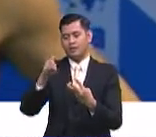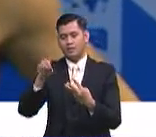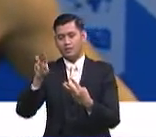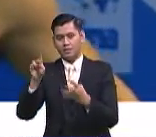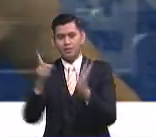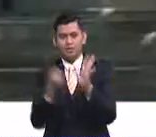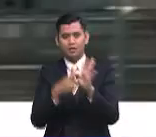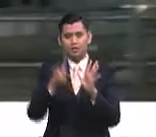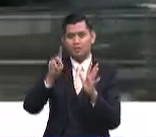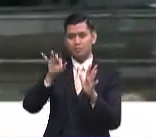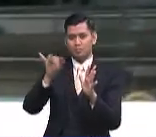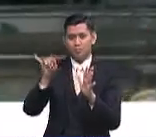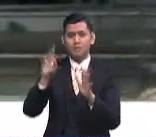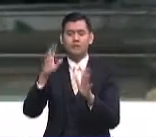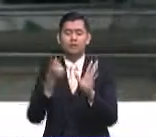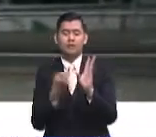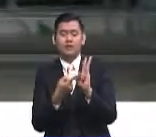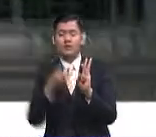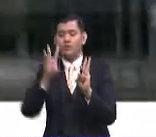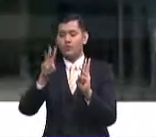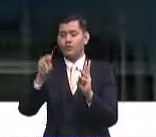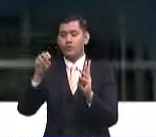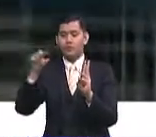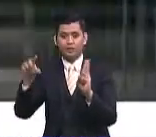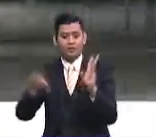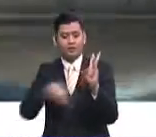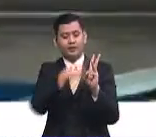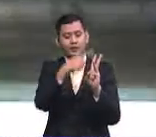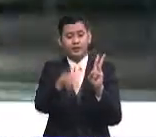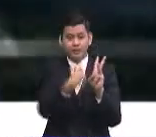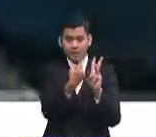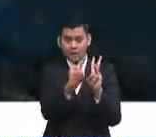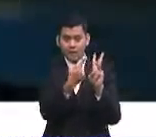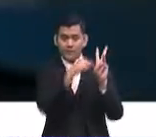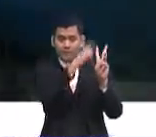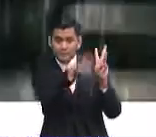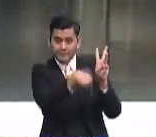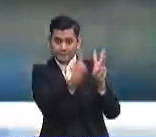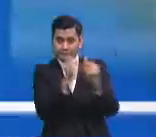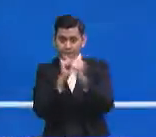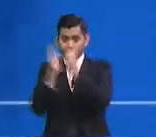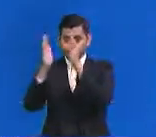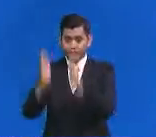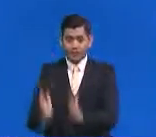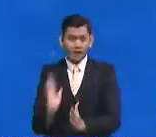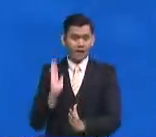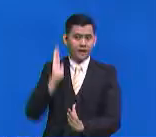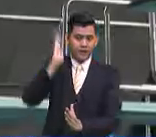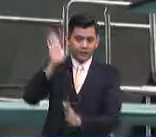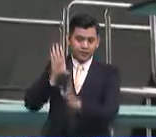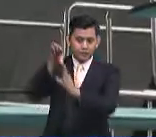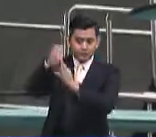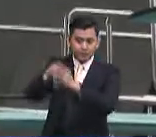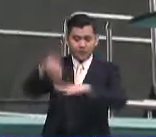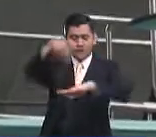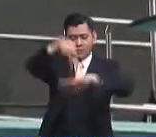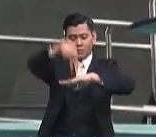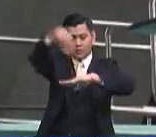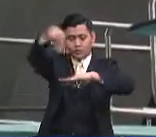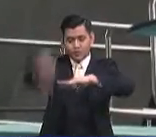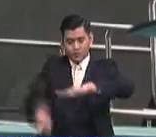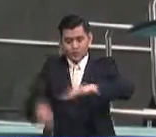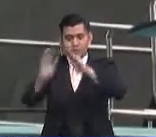Menyi, Nur Dabita Sabri dan Wenning Eng Yan Yi yang telah layak turut menyertai kejuaraan. Kejuaraan terjun Piala